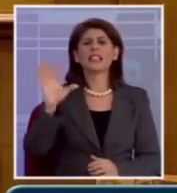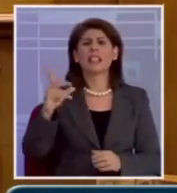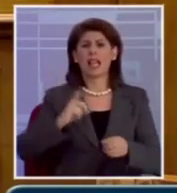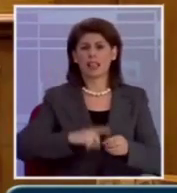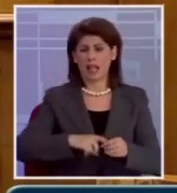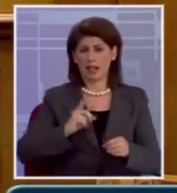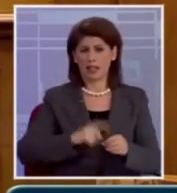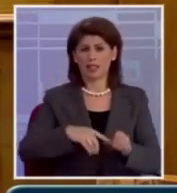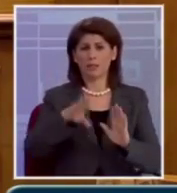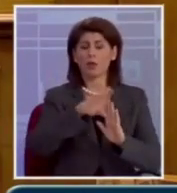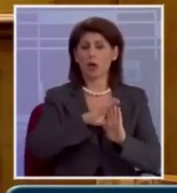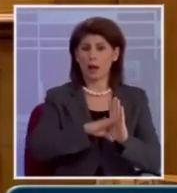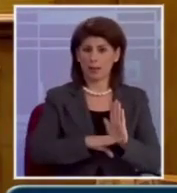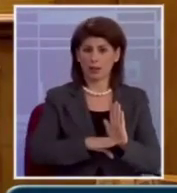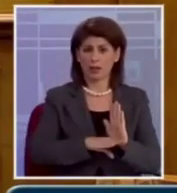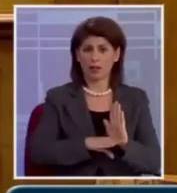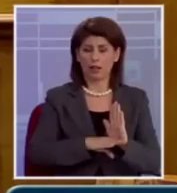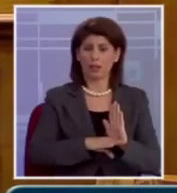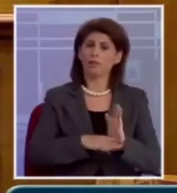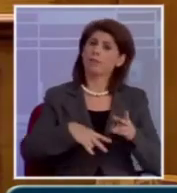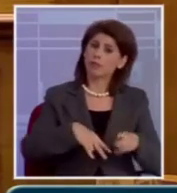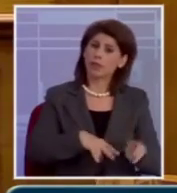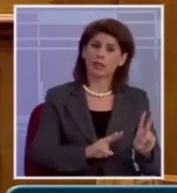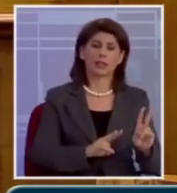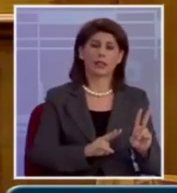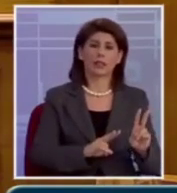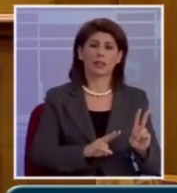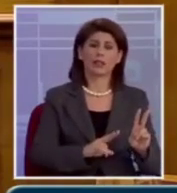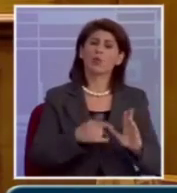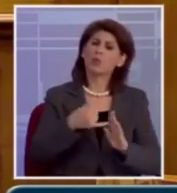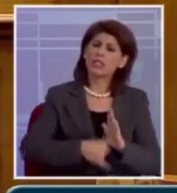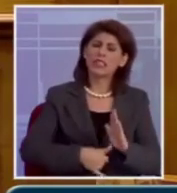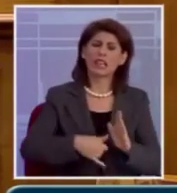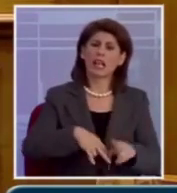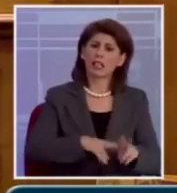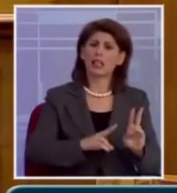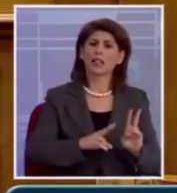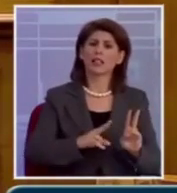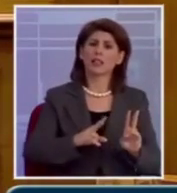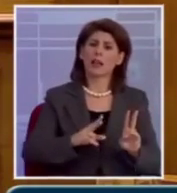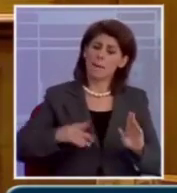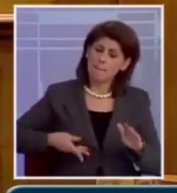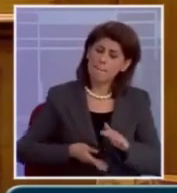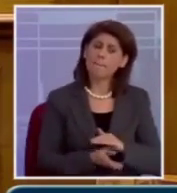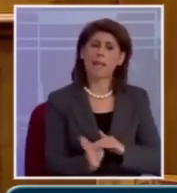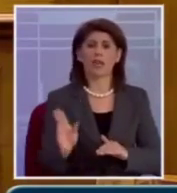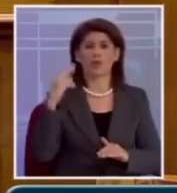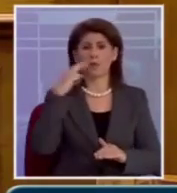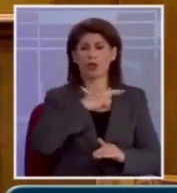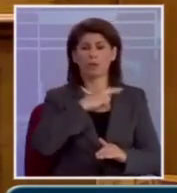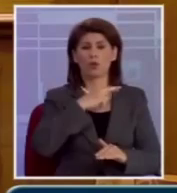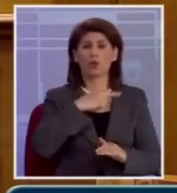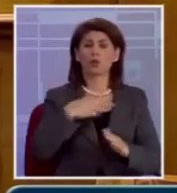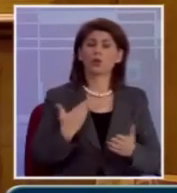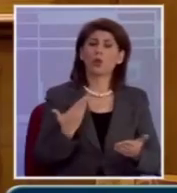εταιρείες προγράμματα υλοποίηση ουσιαστικά μέσω του Πρωθυπουργού των προτάσεων